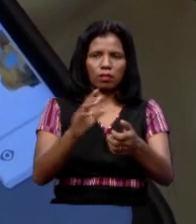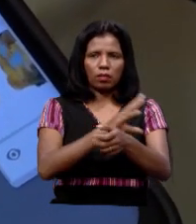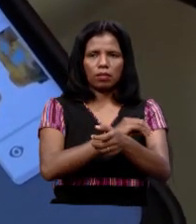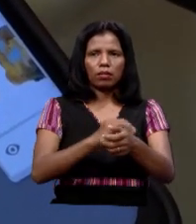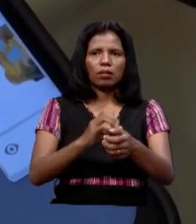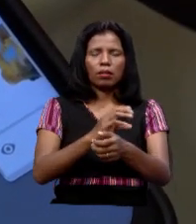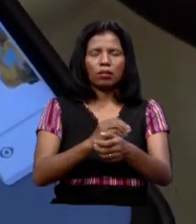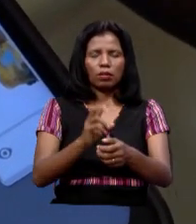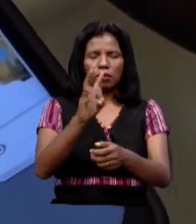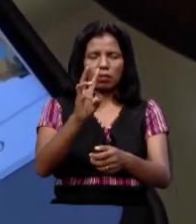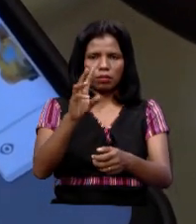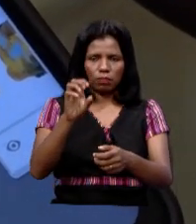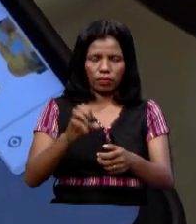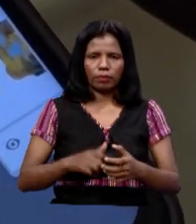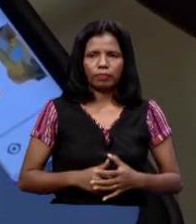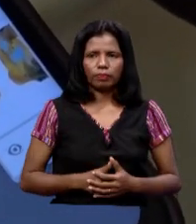no notebook.